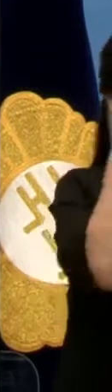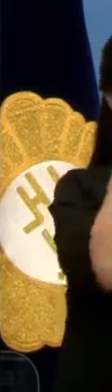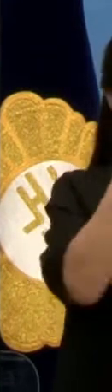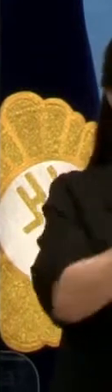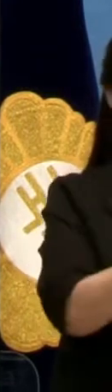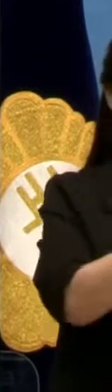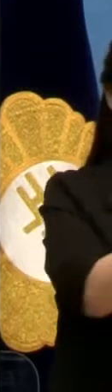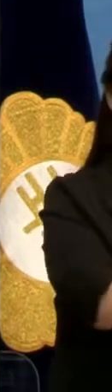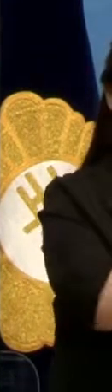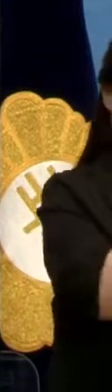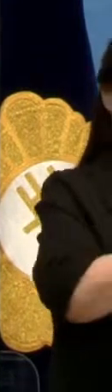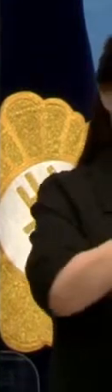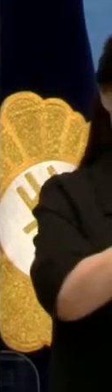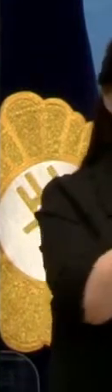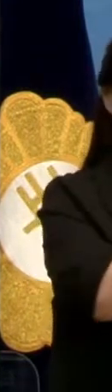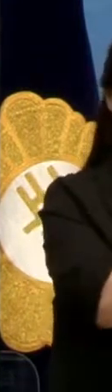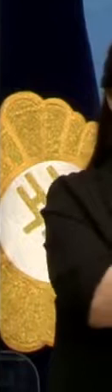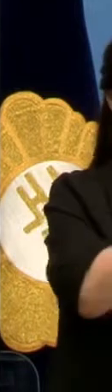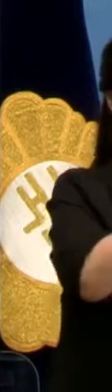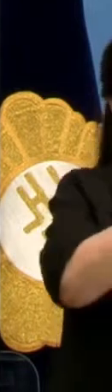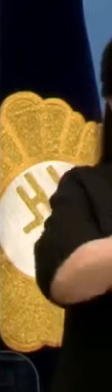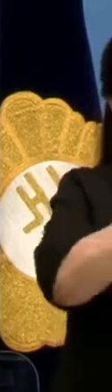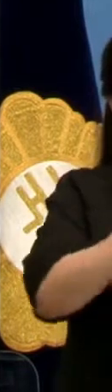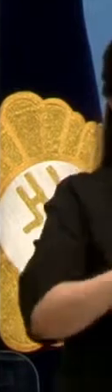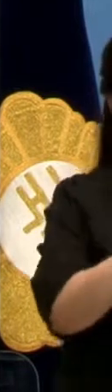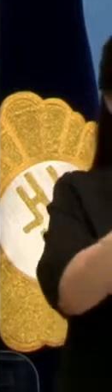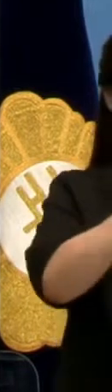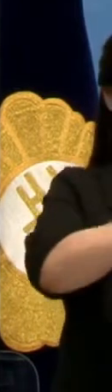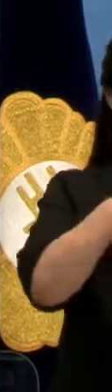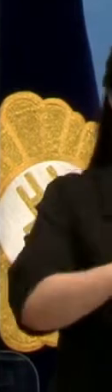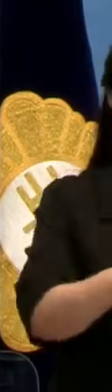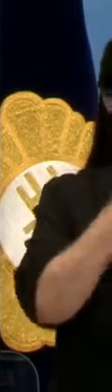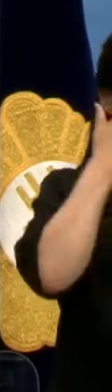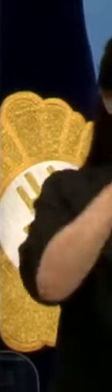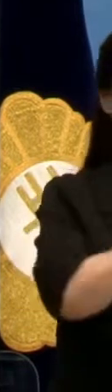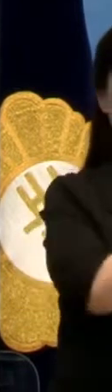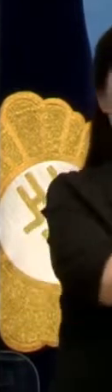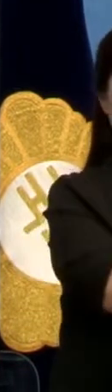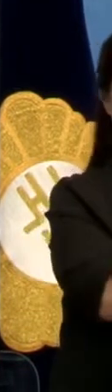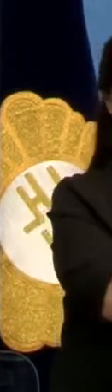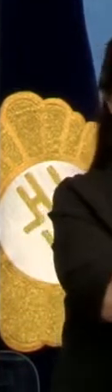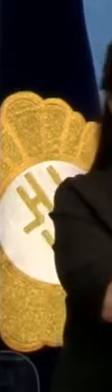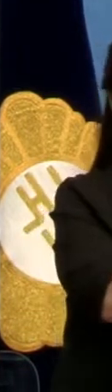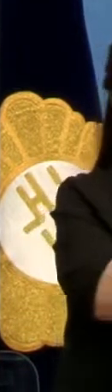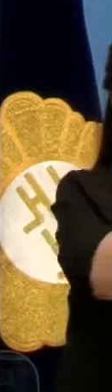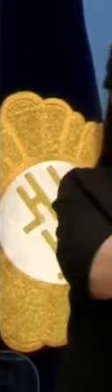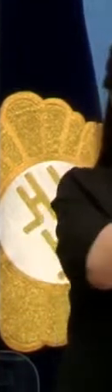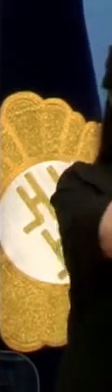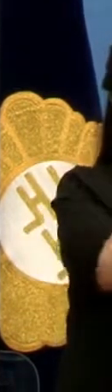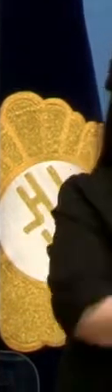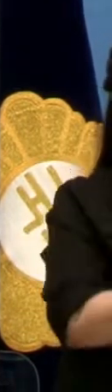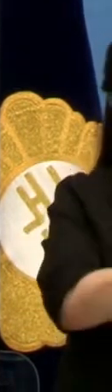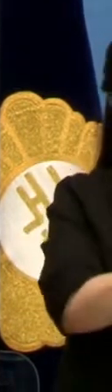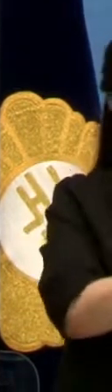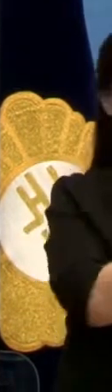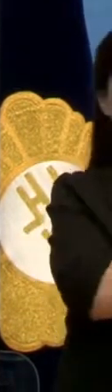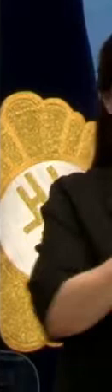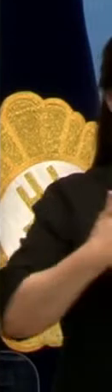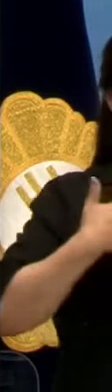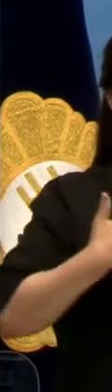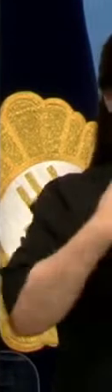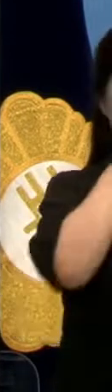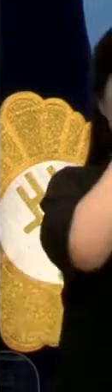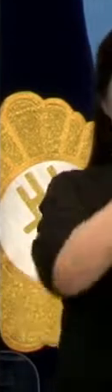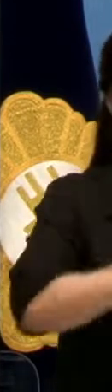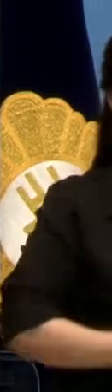공론화, 기본소득 탄소세, 기본소득 토지세가 유력한 대선주자의 공약이 되었다는 점에서 매우 뿌듯합니다.